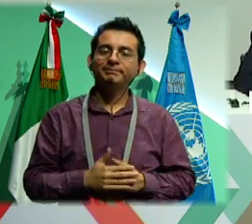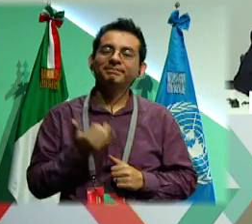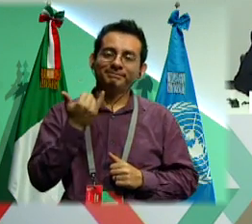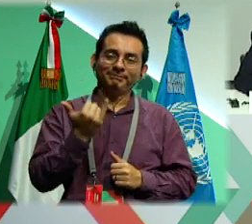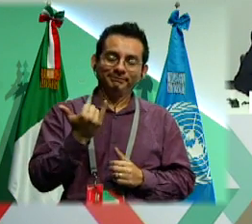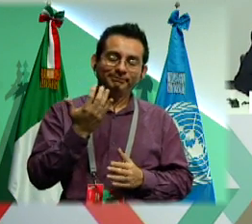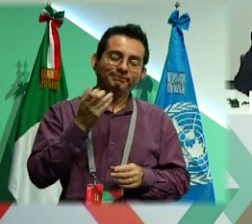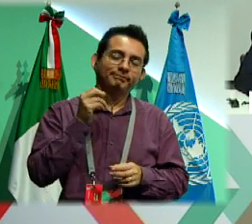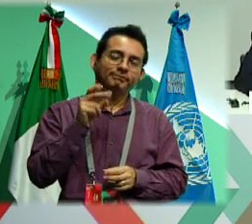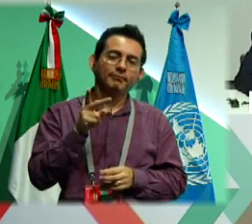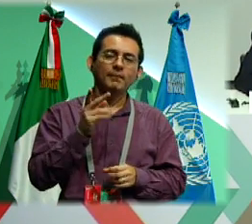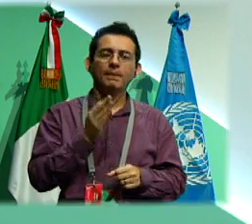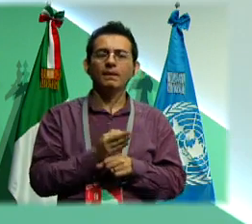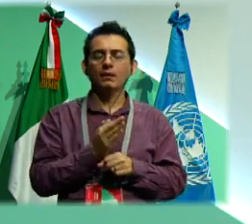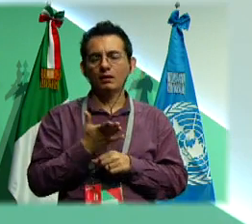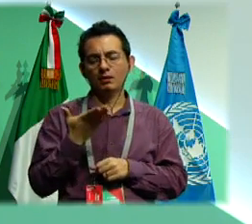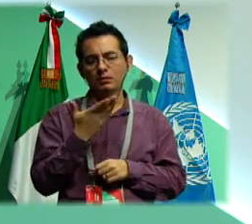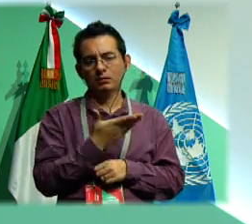Nous avons